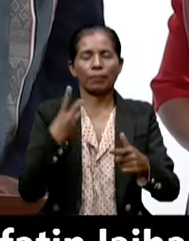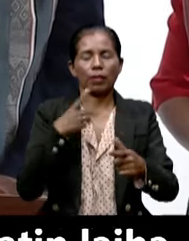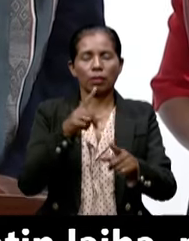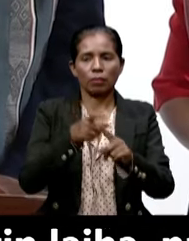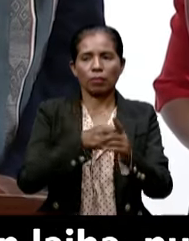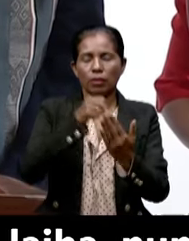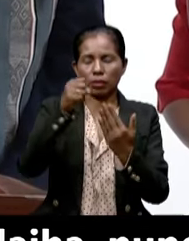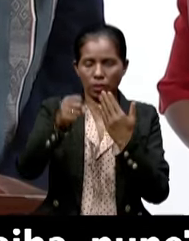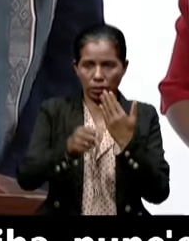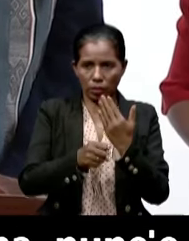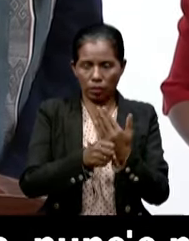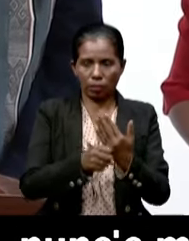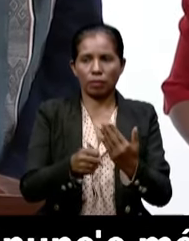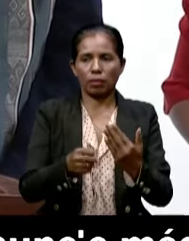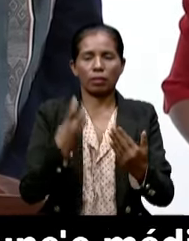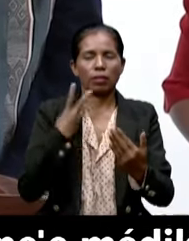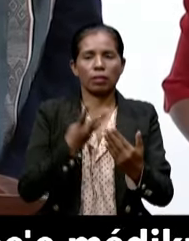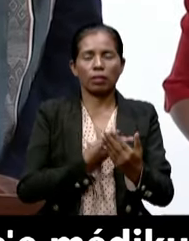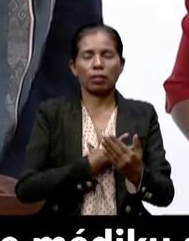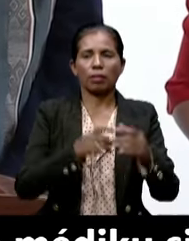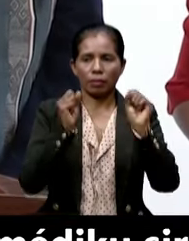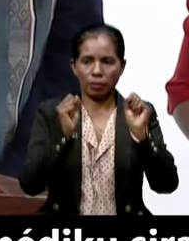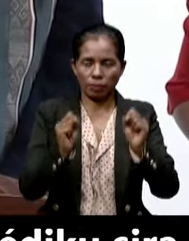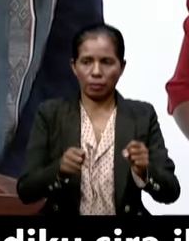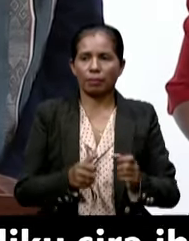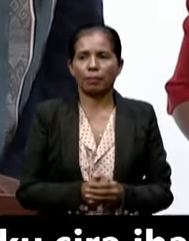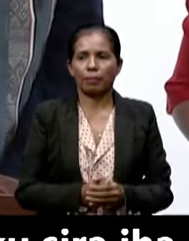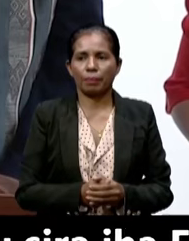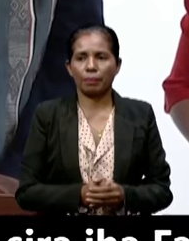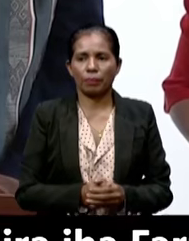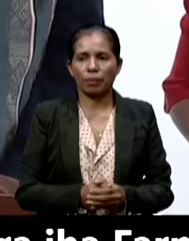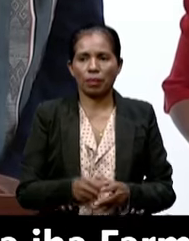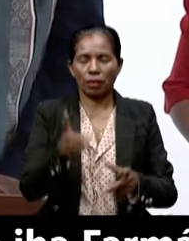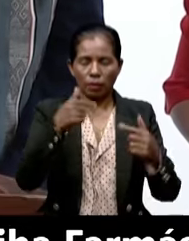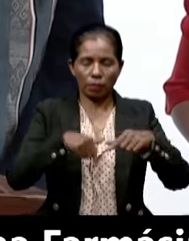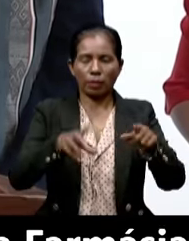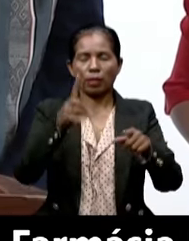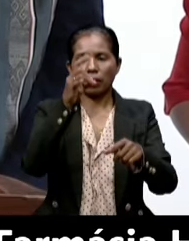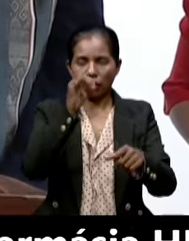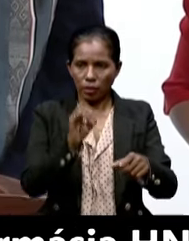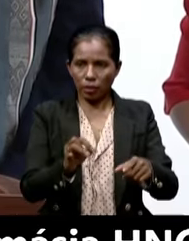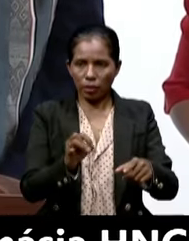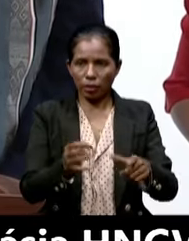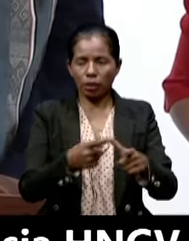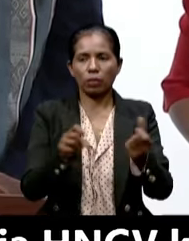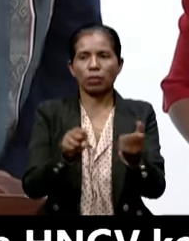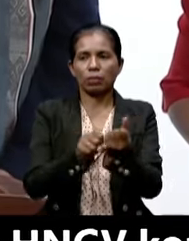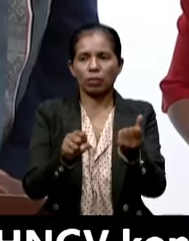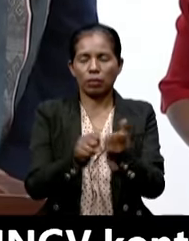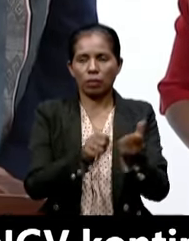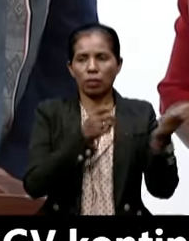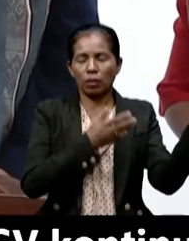dengan kedatangan Paus ke Bali, kami juga dapat mensupport untuk